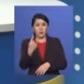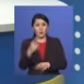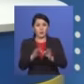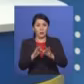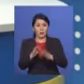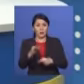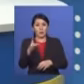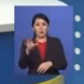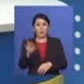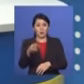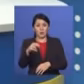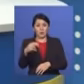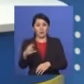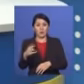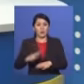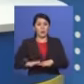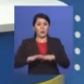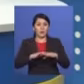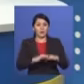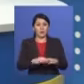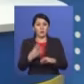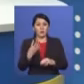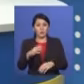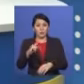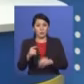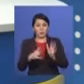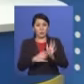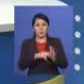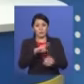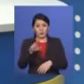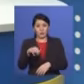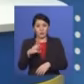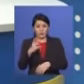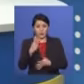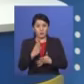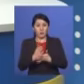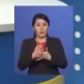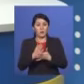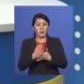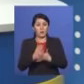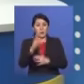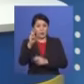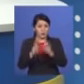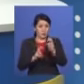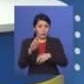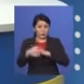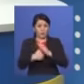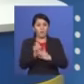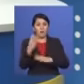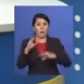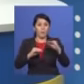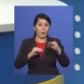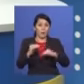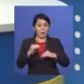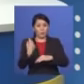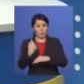бар Масладел жауапкершілігі шектеулі серіктестігі. Инвестиция 4,8 миллиард теңгені құрап отыр. Серіктестік жаңа қондырғылар мен